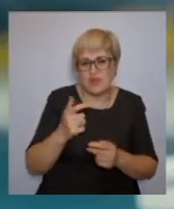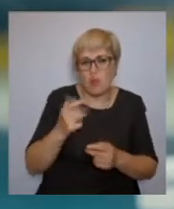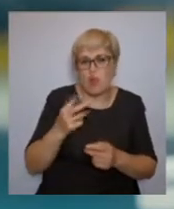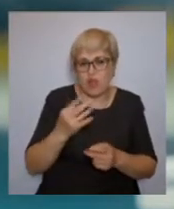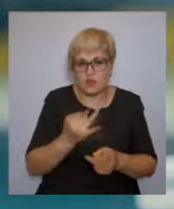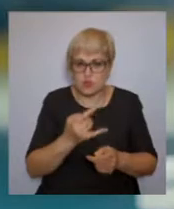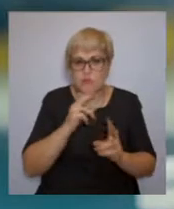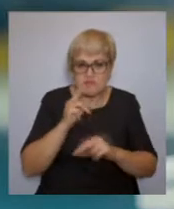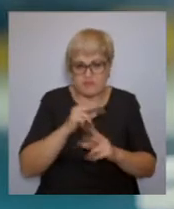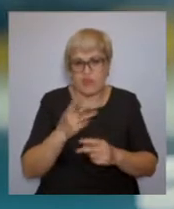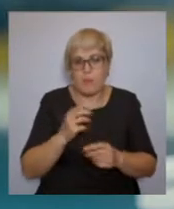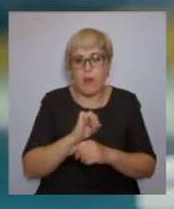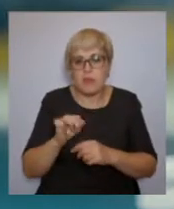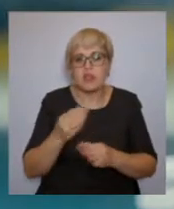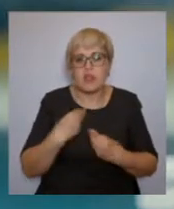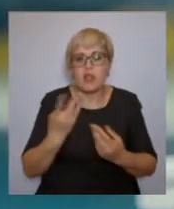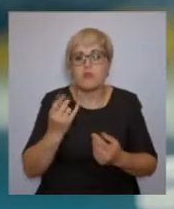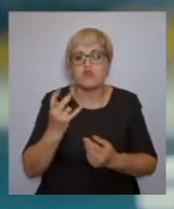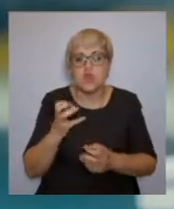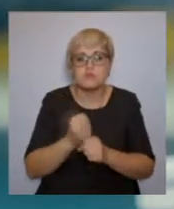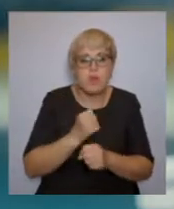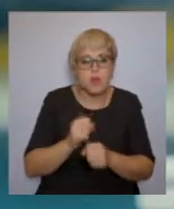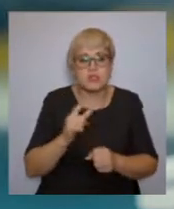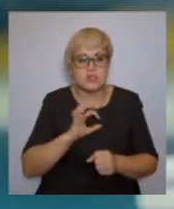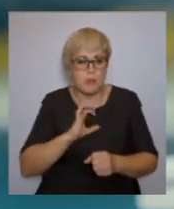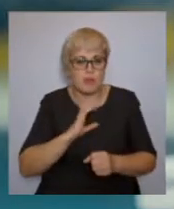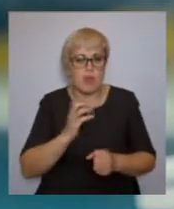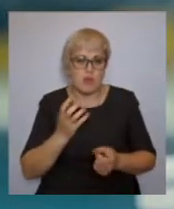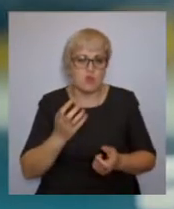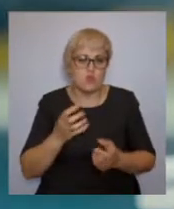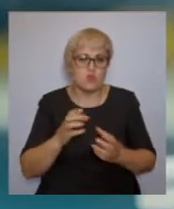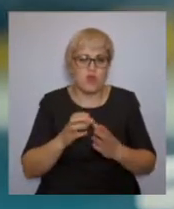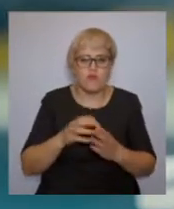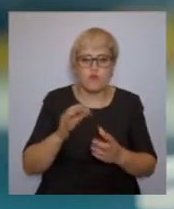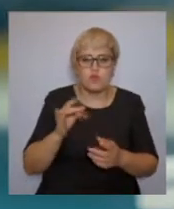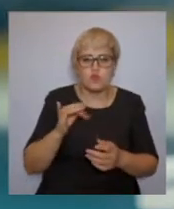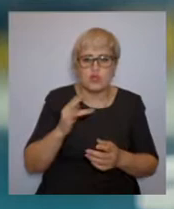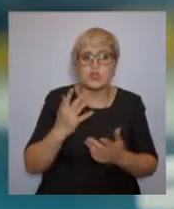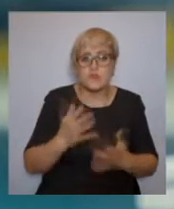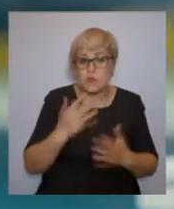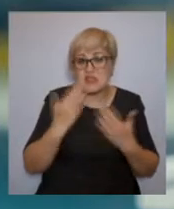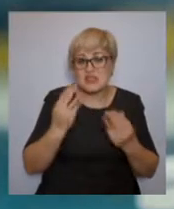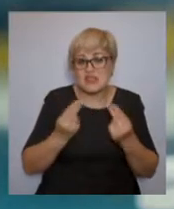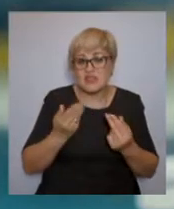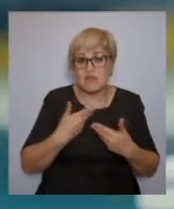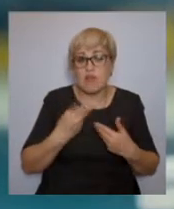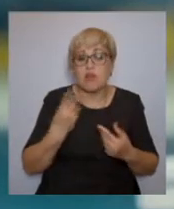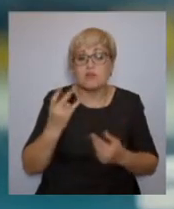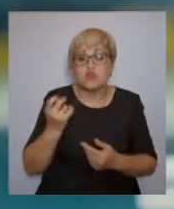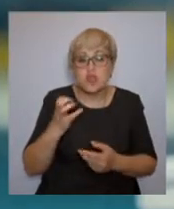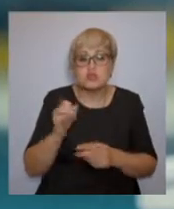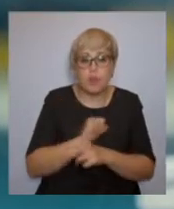общем то получим она игра хозяйки несчаст ролей кунис подрос ну так неплохо мавиле ну и